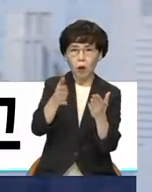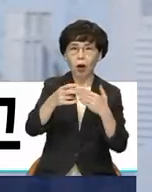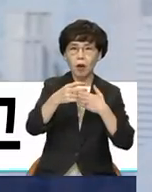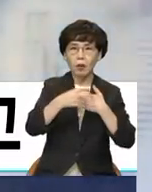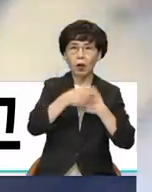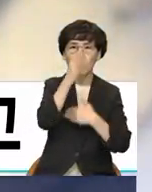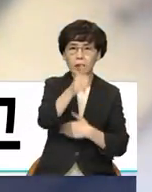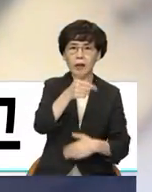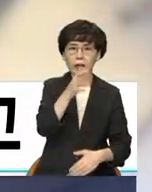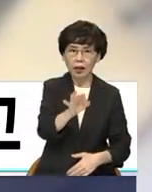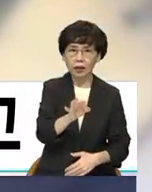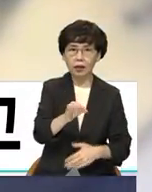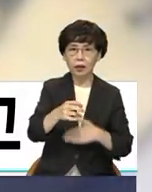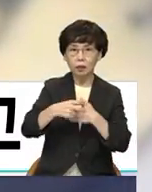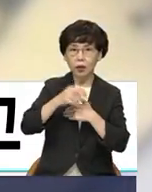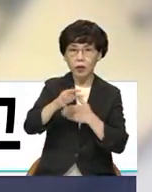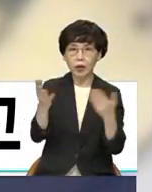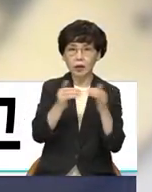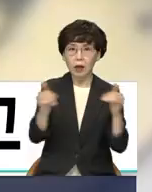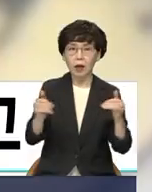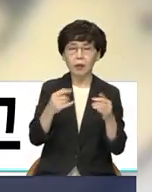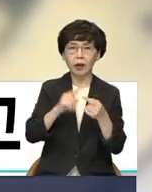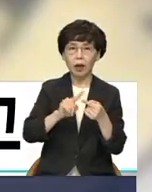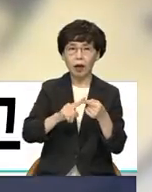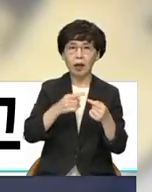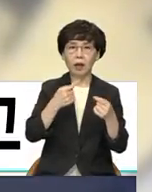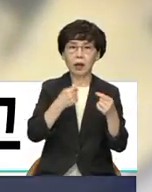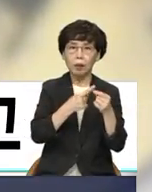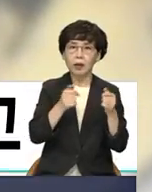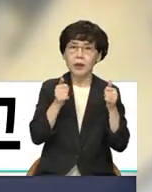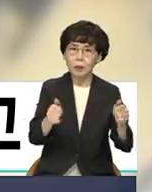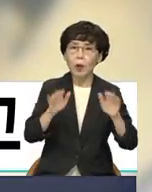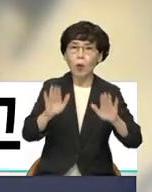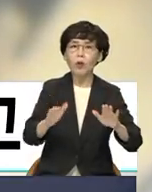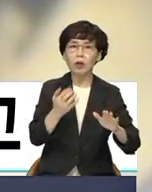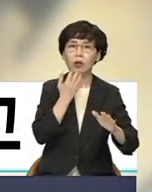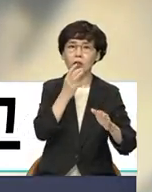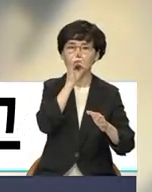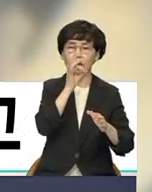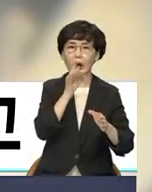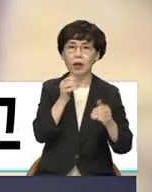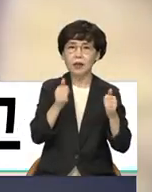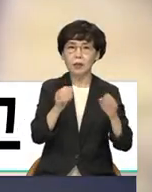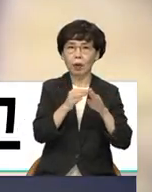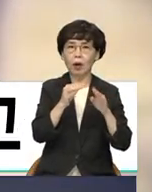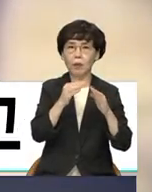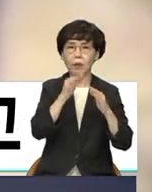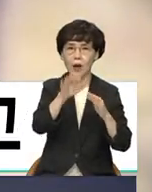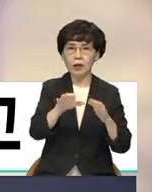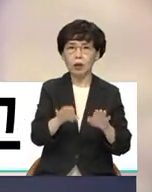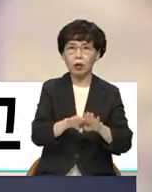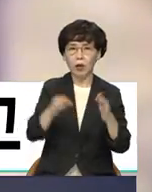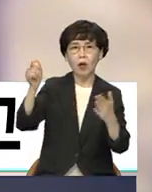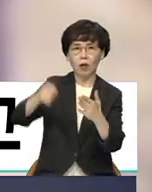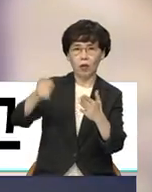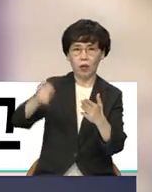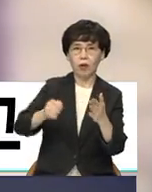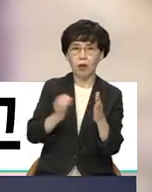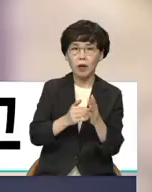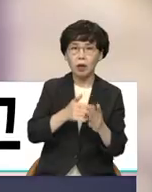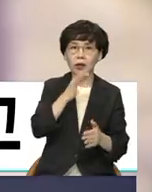의료진에 대한 1심 판결이 오늘 서울중앙지법에서 나옵니다 장 씨 등이 재판에 넘겨진 지 약 1년 9개월